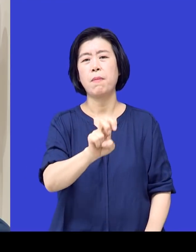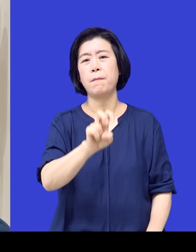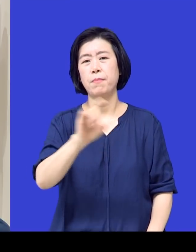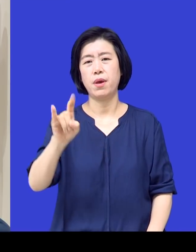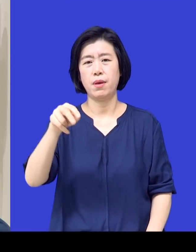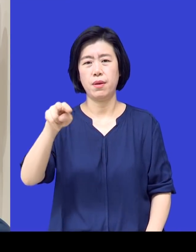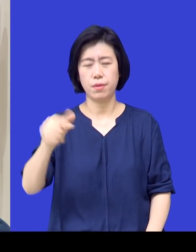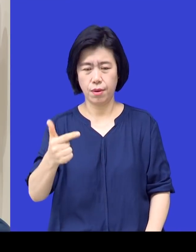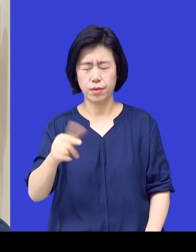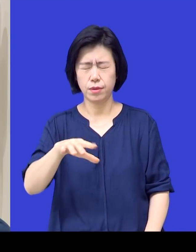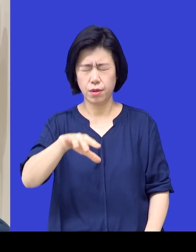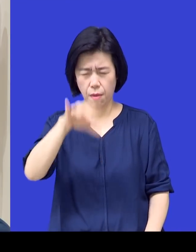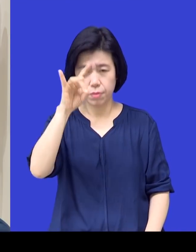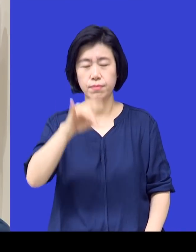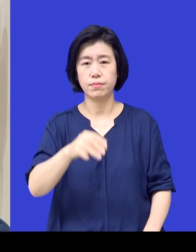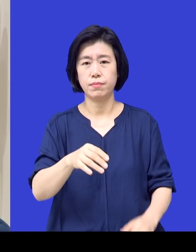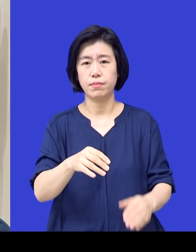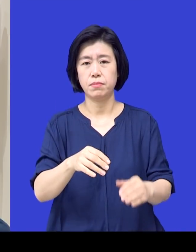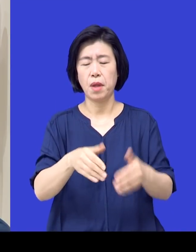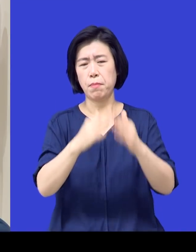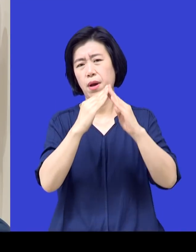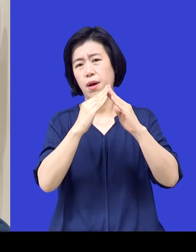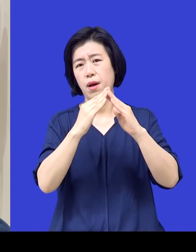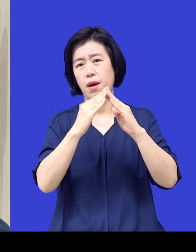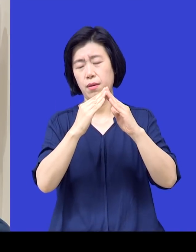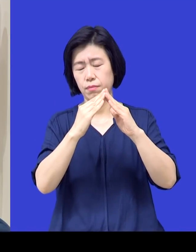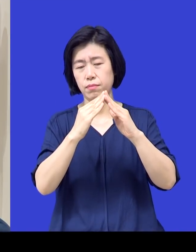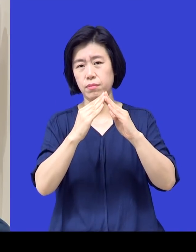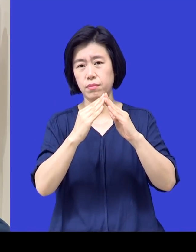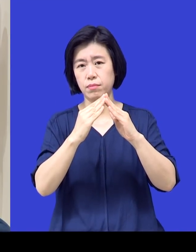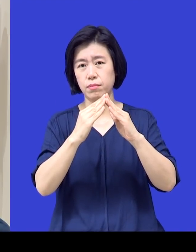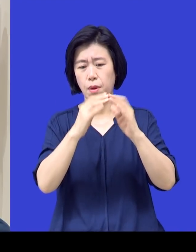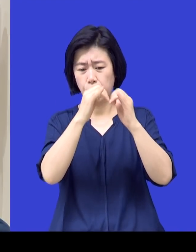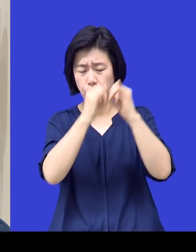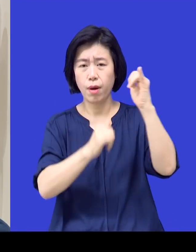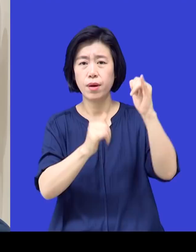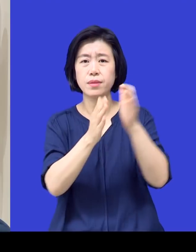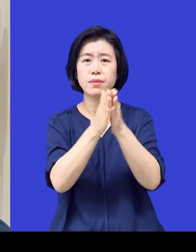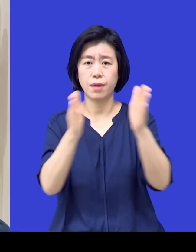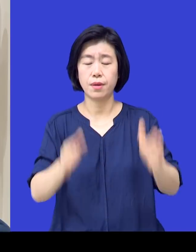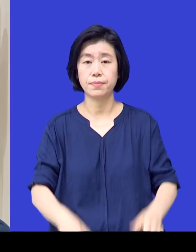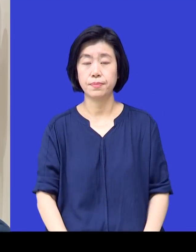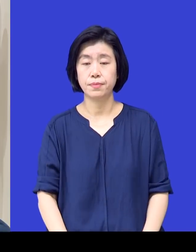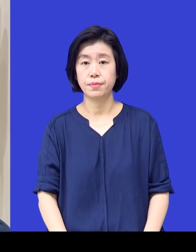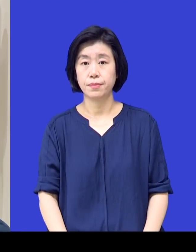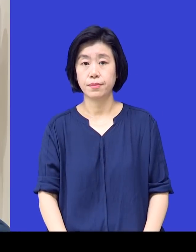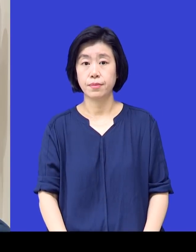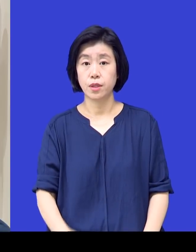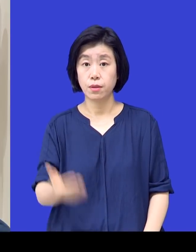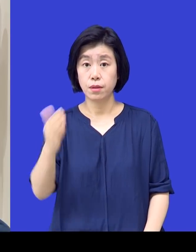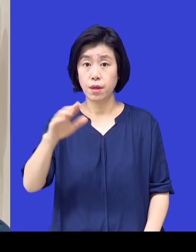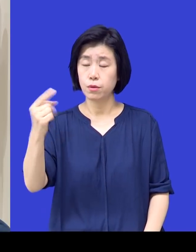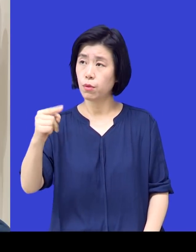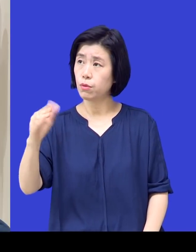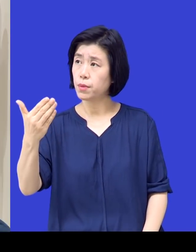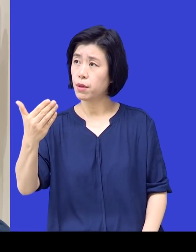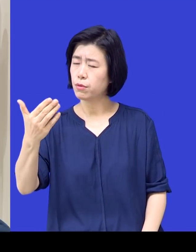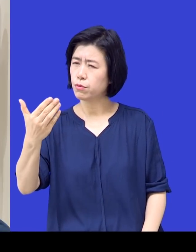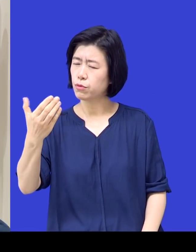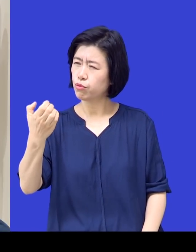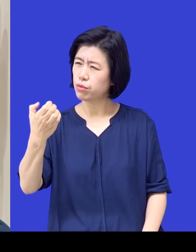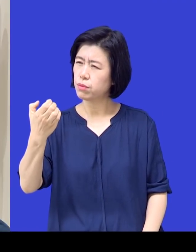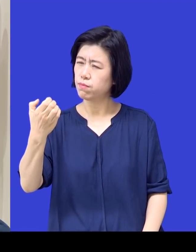옛날처럼 길거리에 20, 30% 아이들이 태어나서 죽어가는 일도 없고 아이들을 그런 아이를 찾으려면 오히려